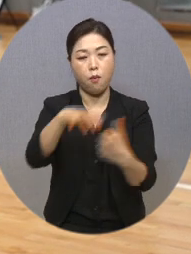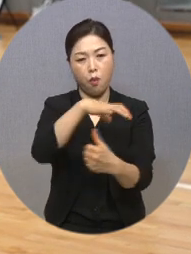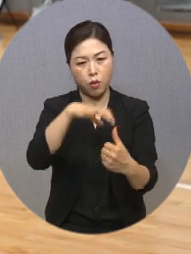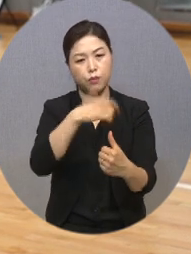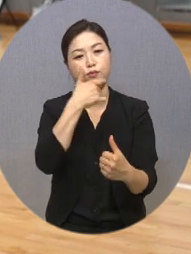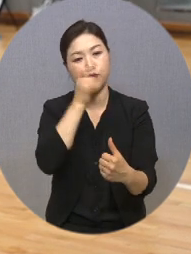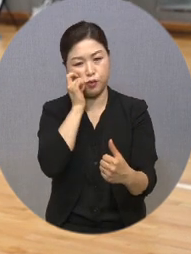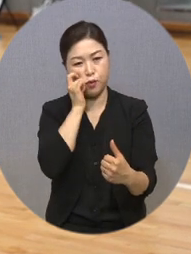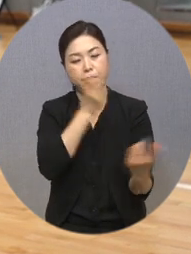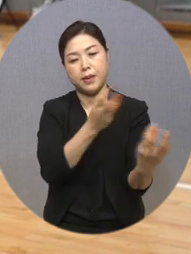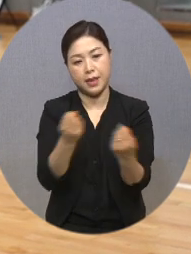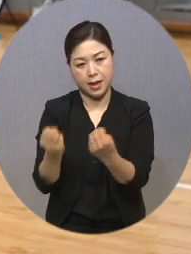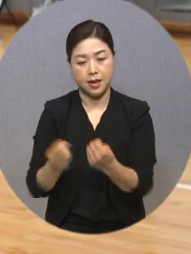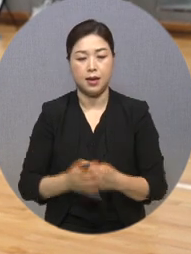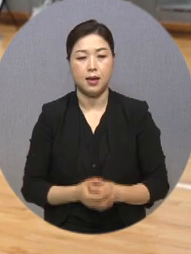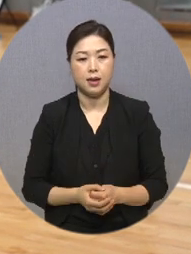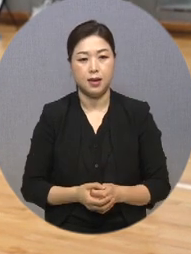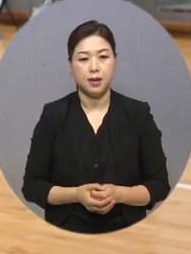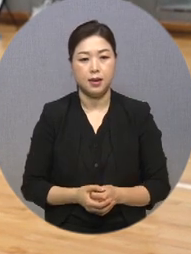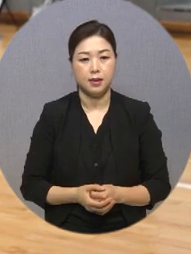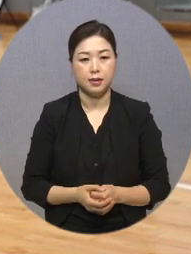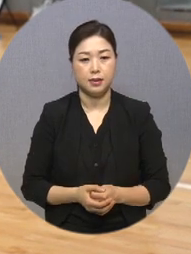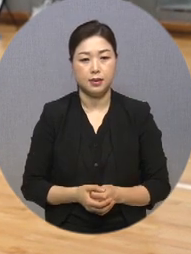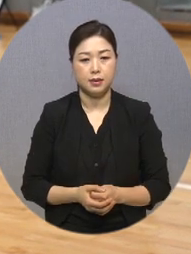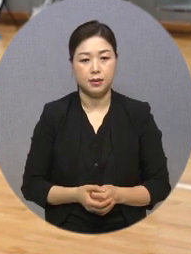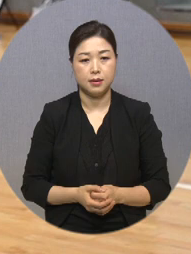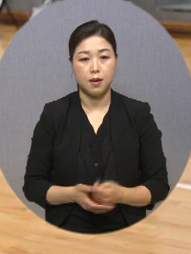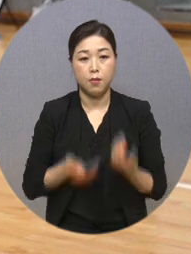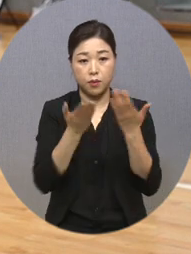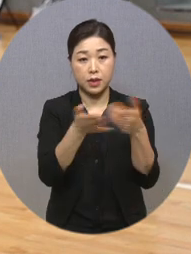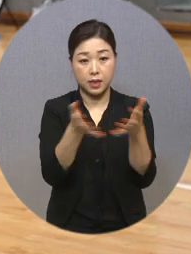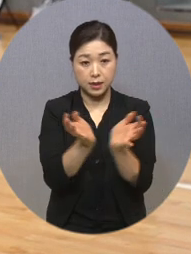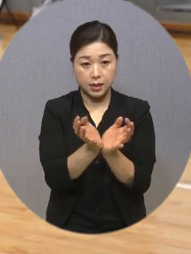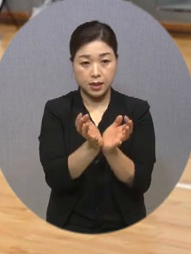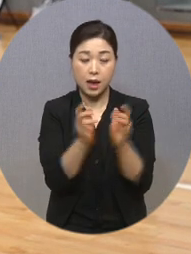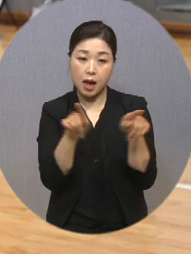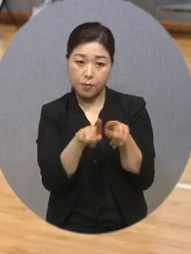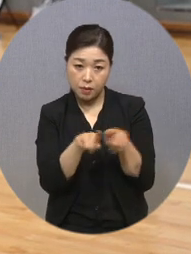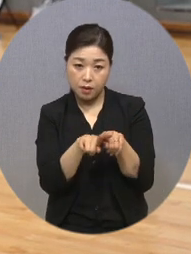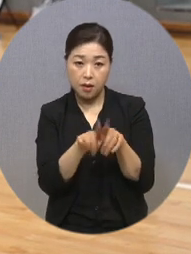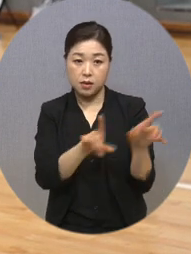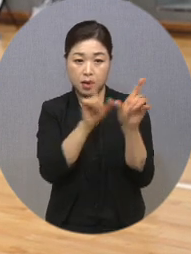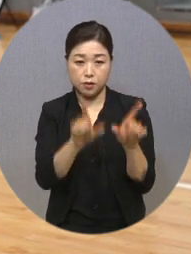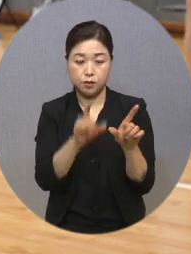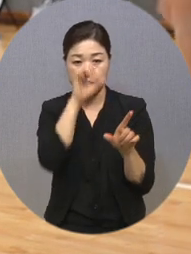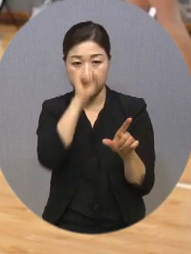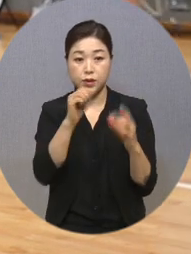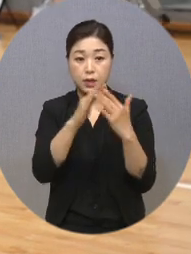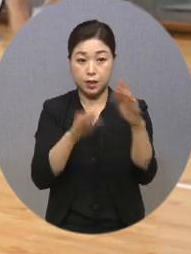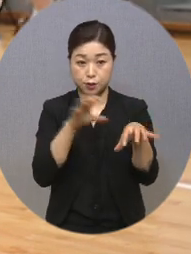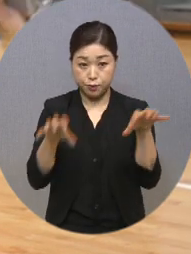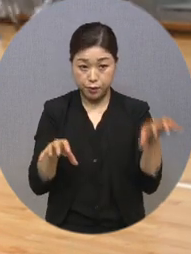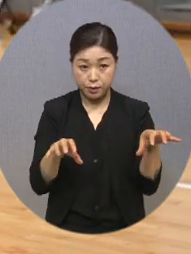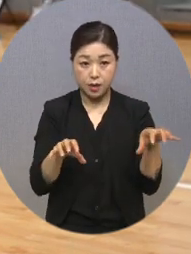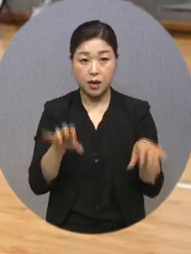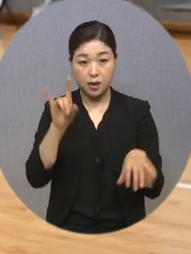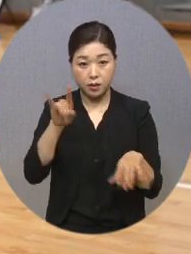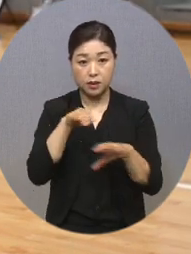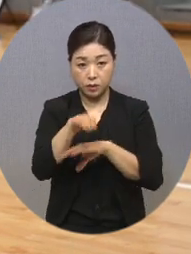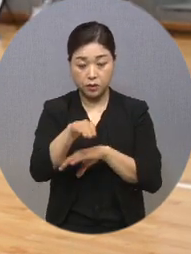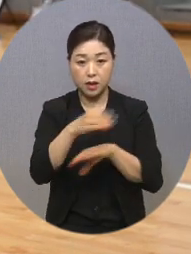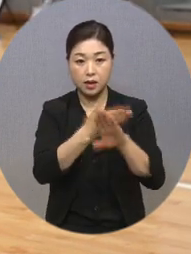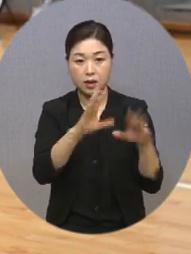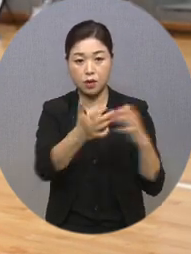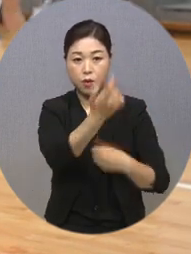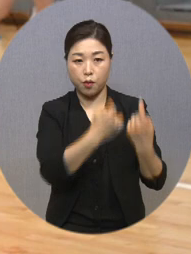아직 이루어지지 않은 경우가 많이 있습니다 하지만 봉사 방 체인 더불어 사는 좋은 이웃은 현대자동차 외국인